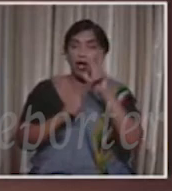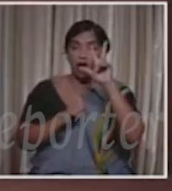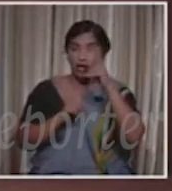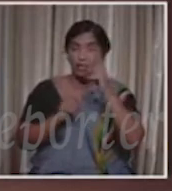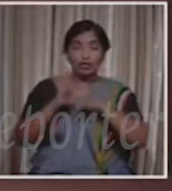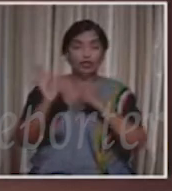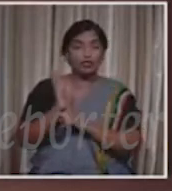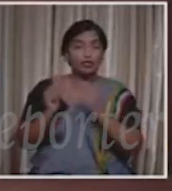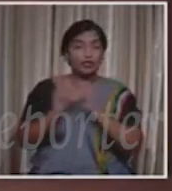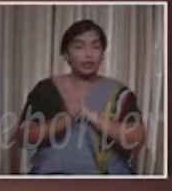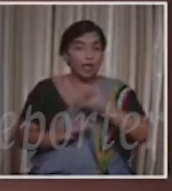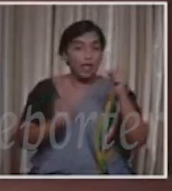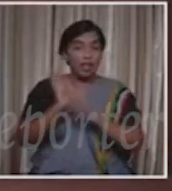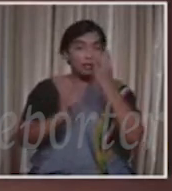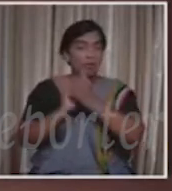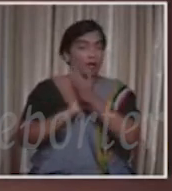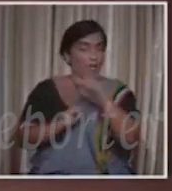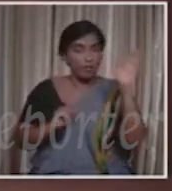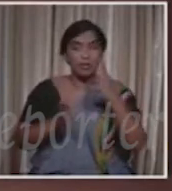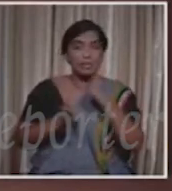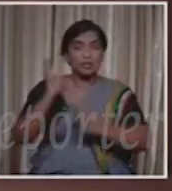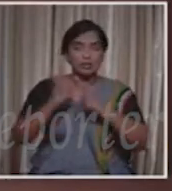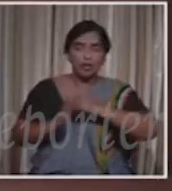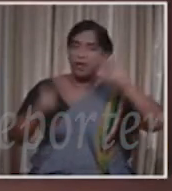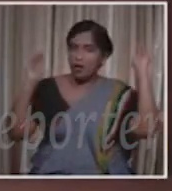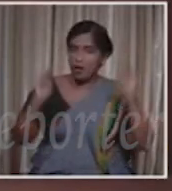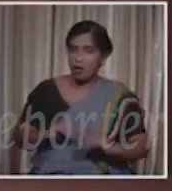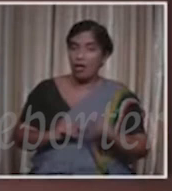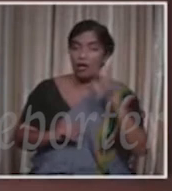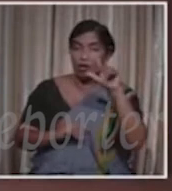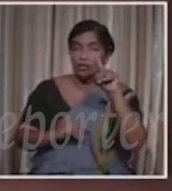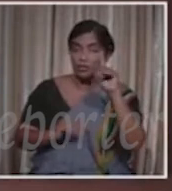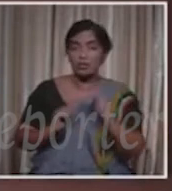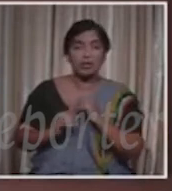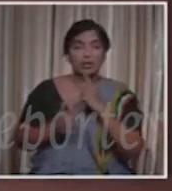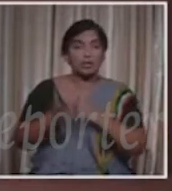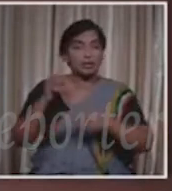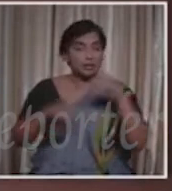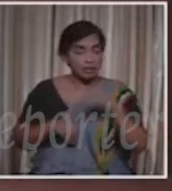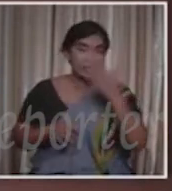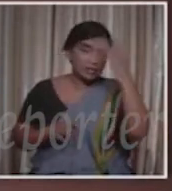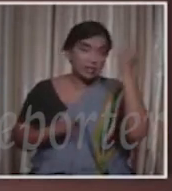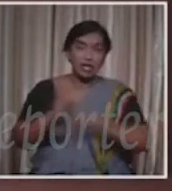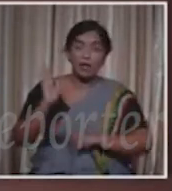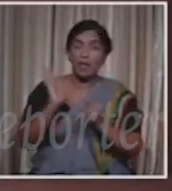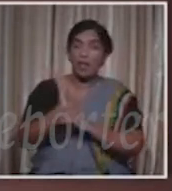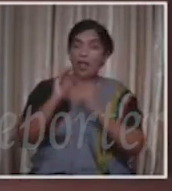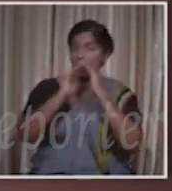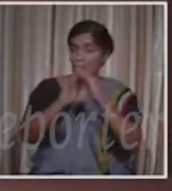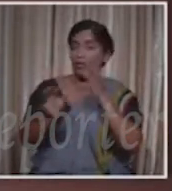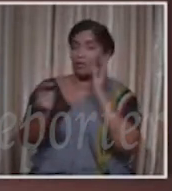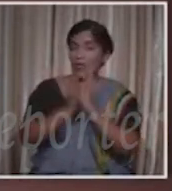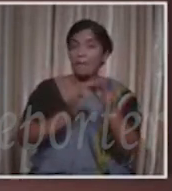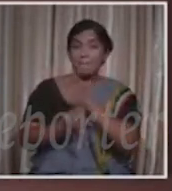දමමින් චන්ද අකුලමින් 81 සංවර සභා මැතිවරණේ යාපනය පුස්තකාල ගිනි තියමින් ප්‍රජාතන්ත්‍ර විරෝධී ගමනක් ගමන් කරමින්